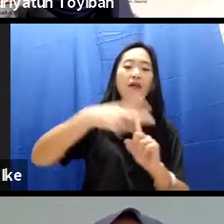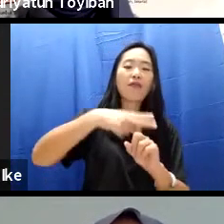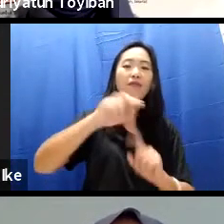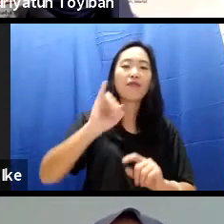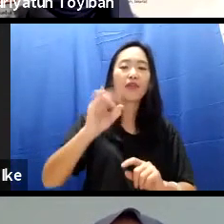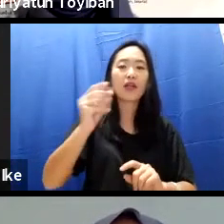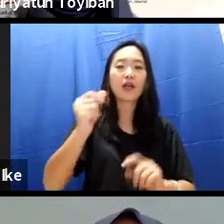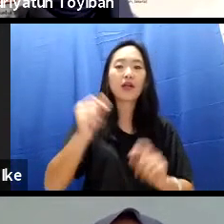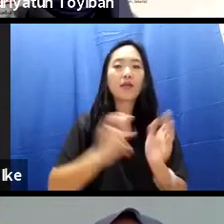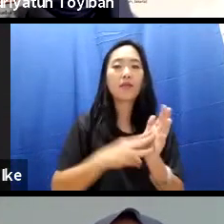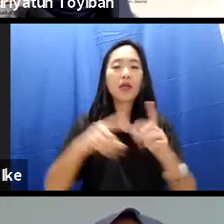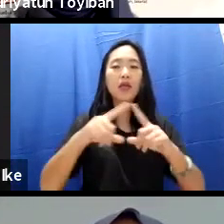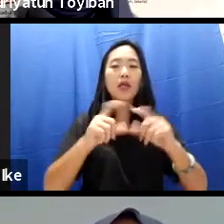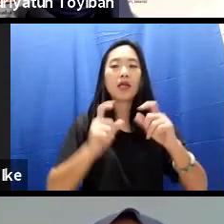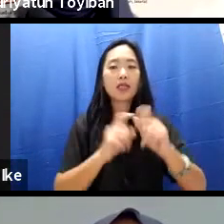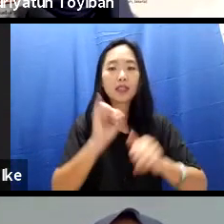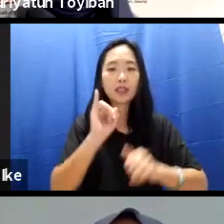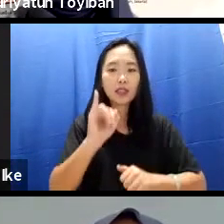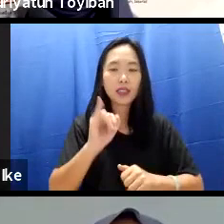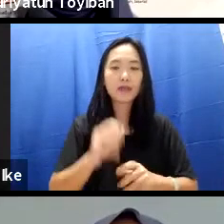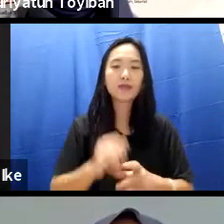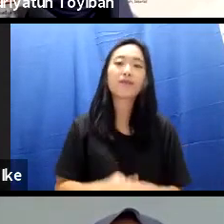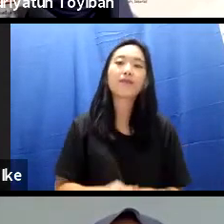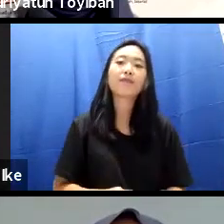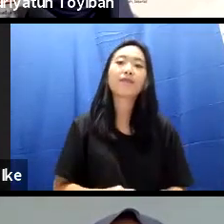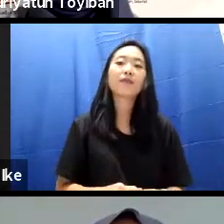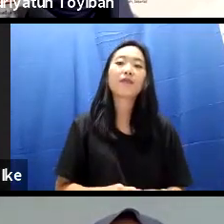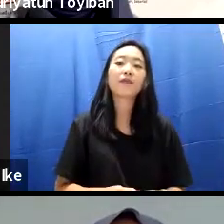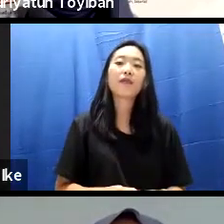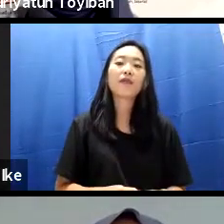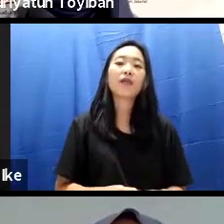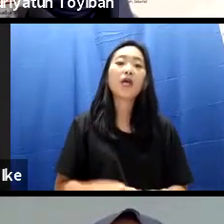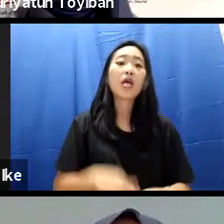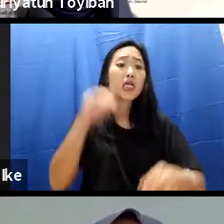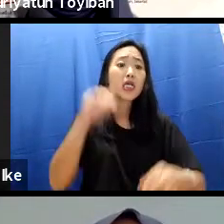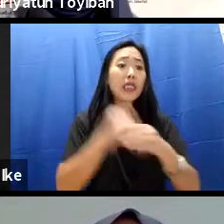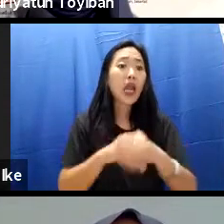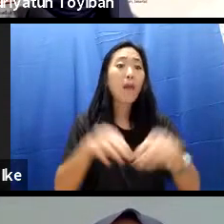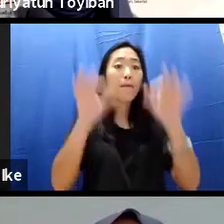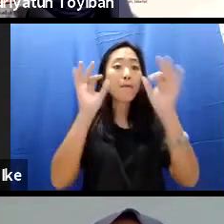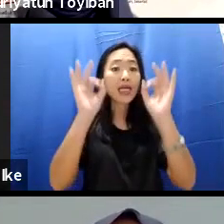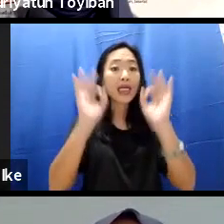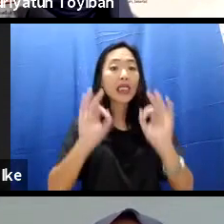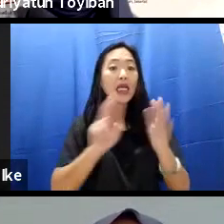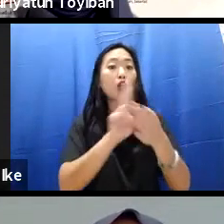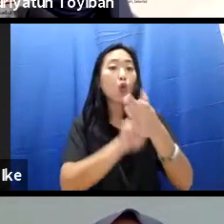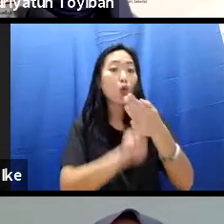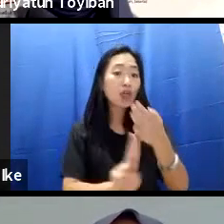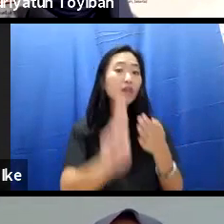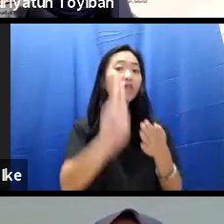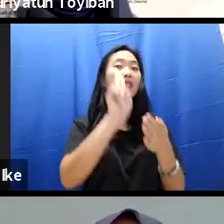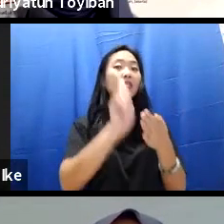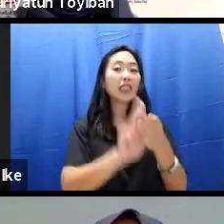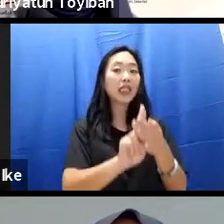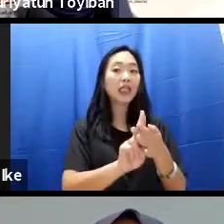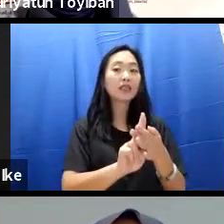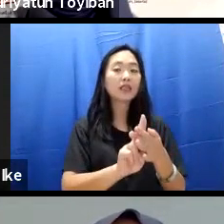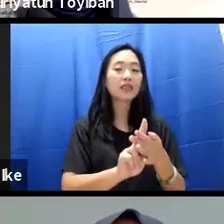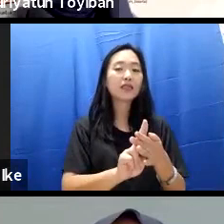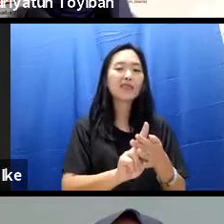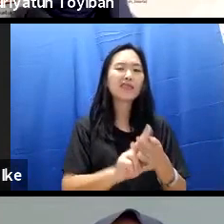dalam internal universitas sendiri ini memang kurang berasa gitu